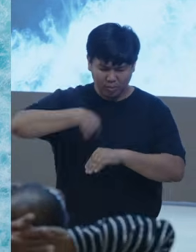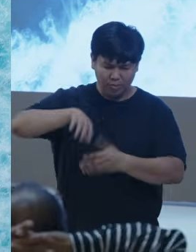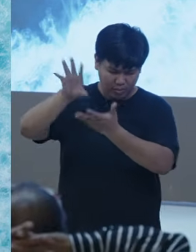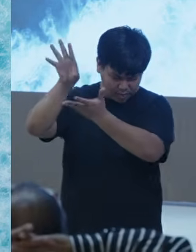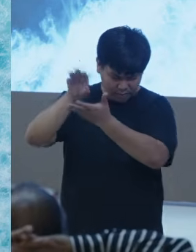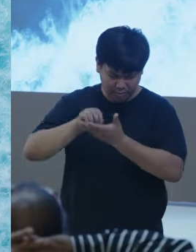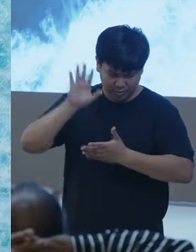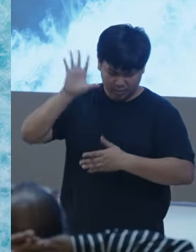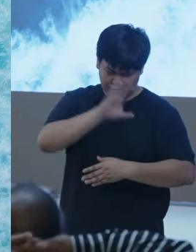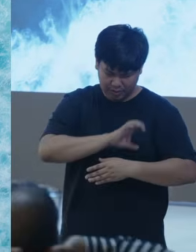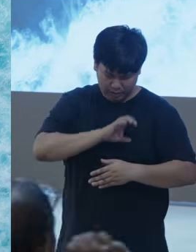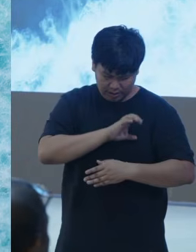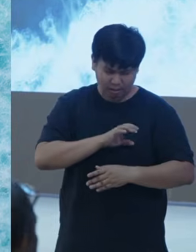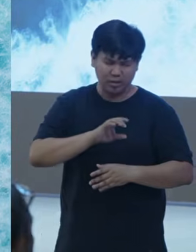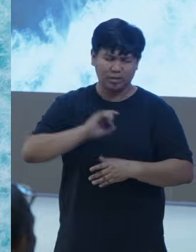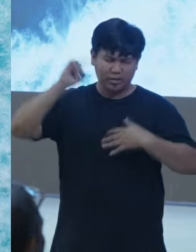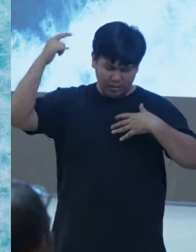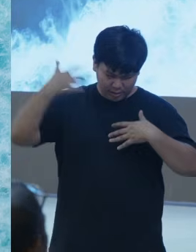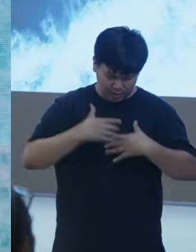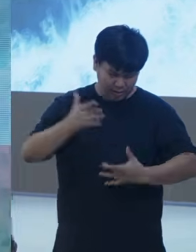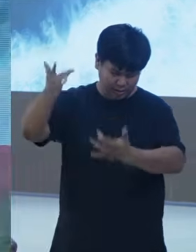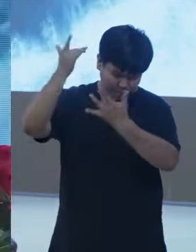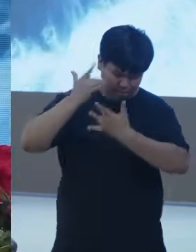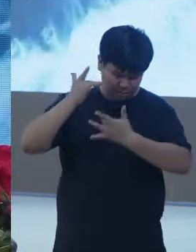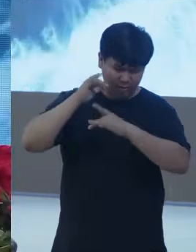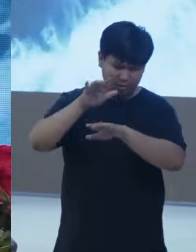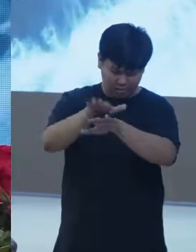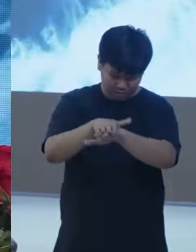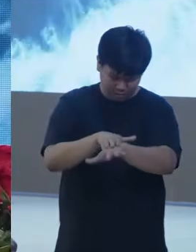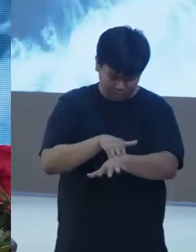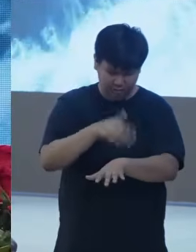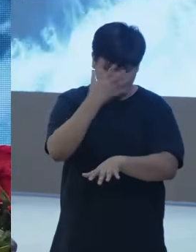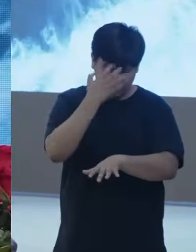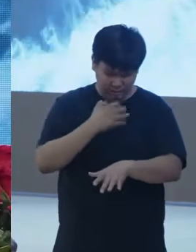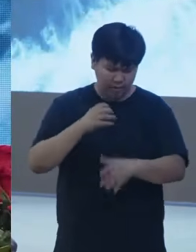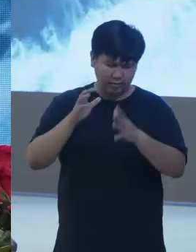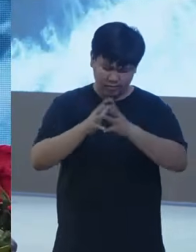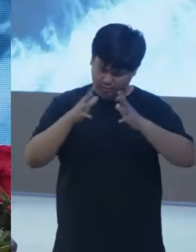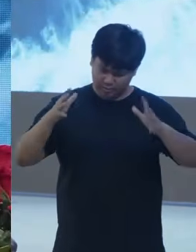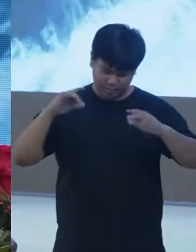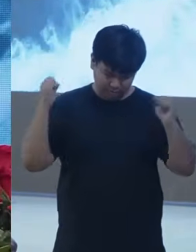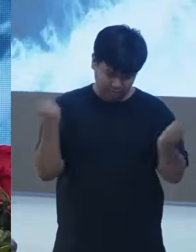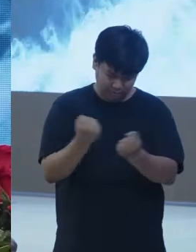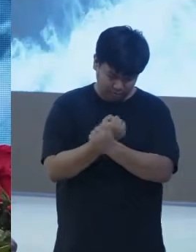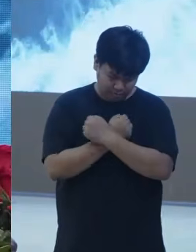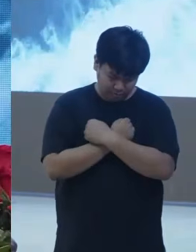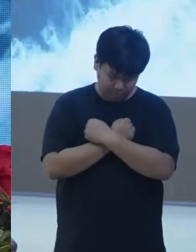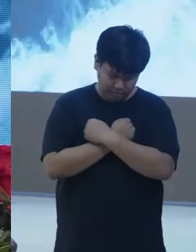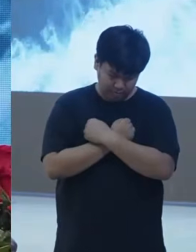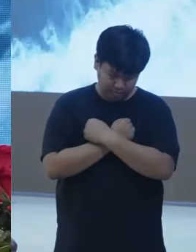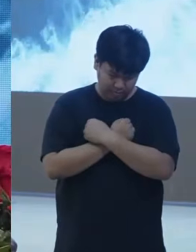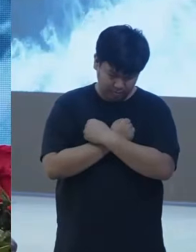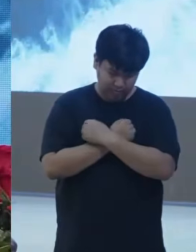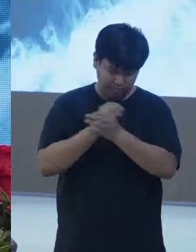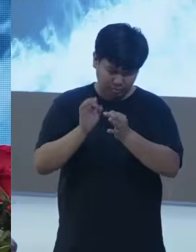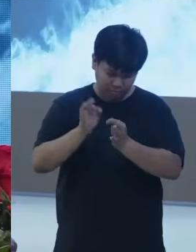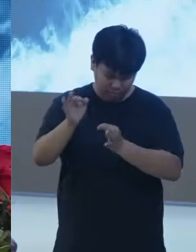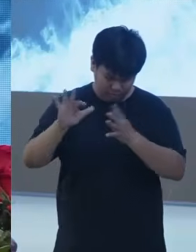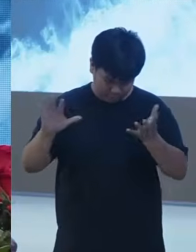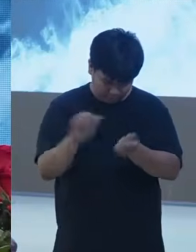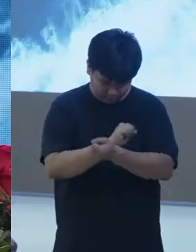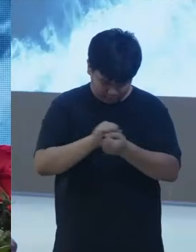Gracious and merciful, slow to anger and abounding in steadfast love, and relenting from disaster.